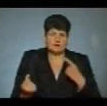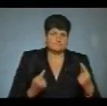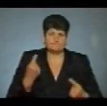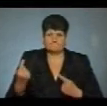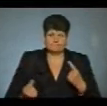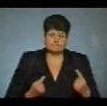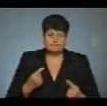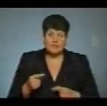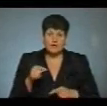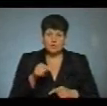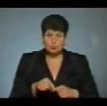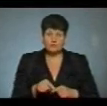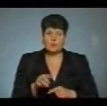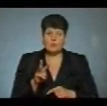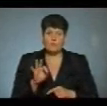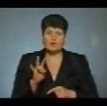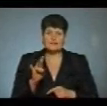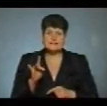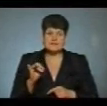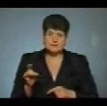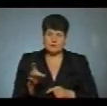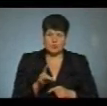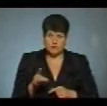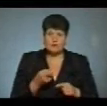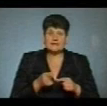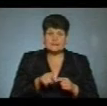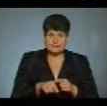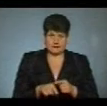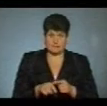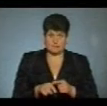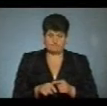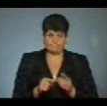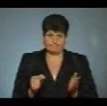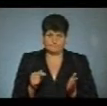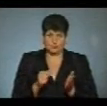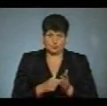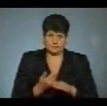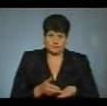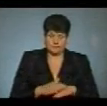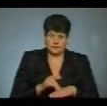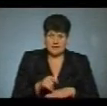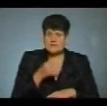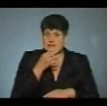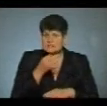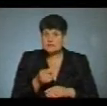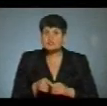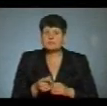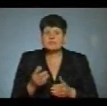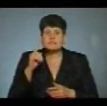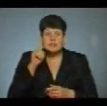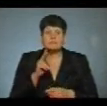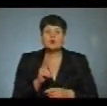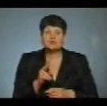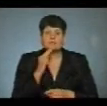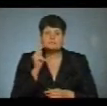і тому саме в Монастирському районі зараз така гаряча точка. Щоб сказати, чи ми встановили джерело, на